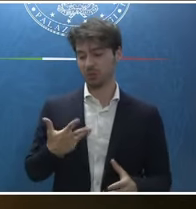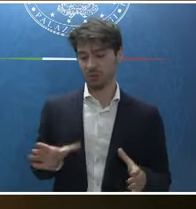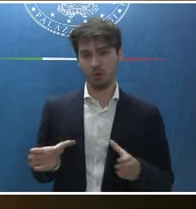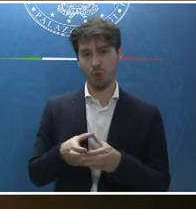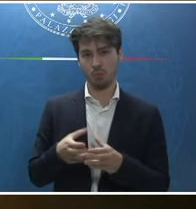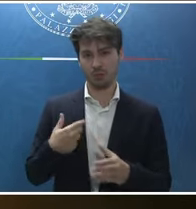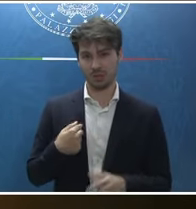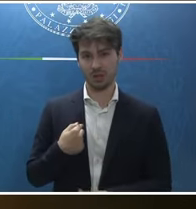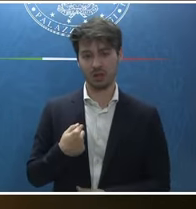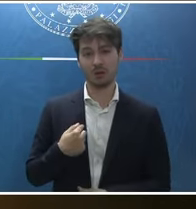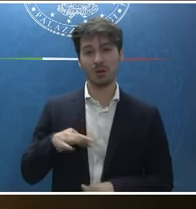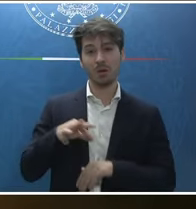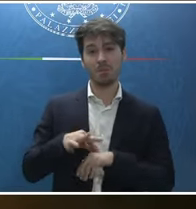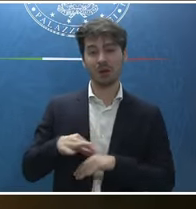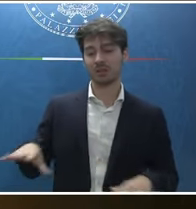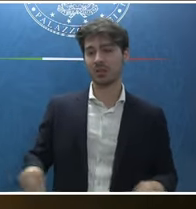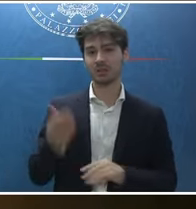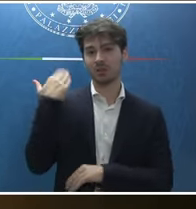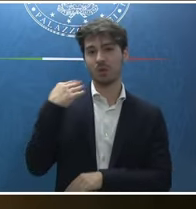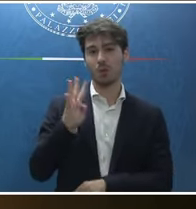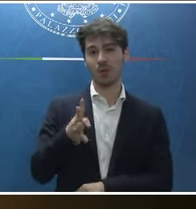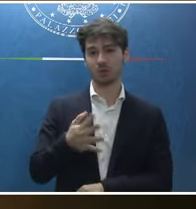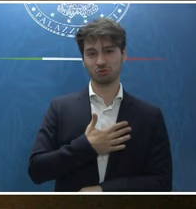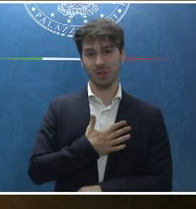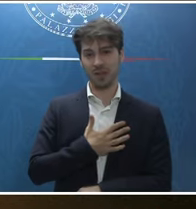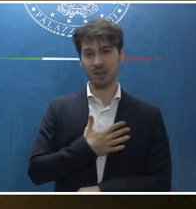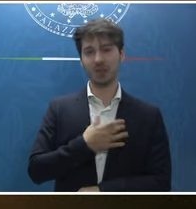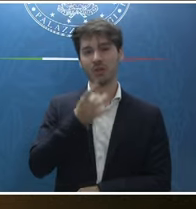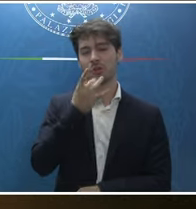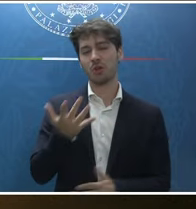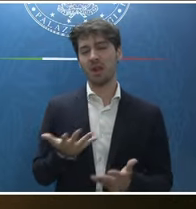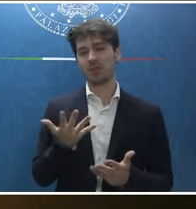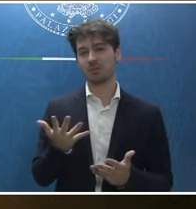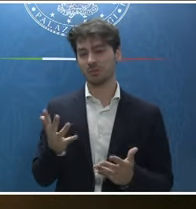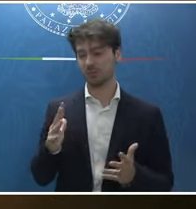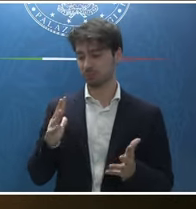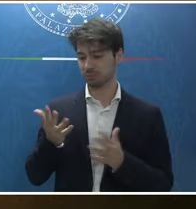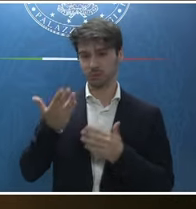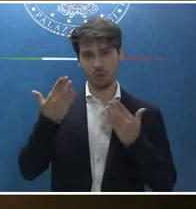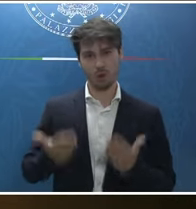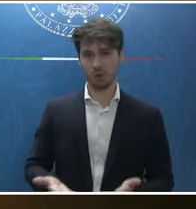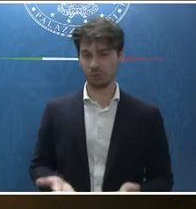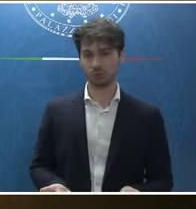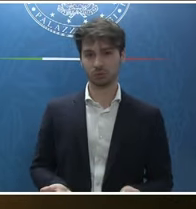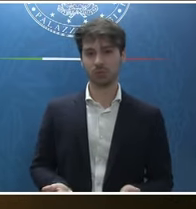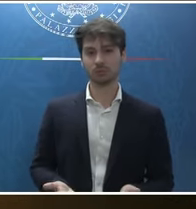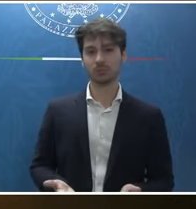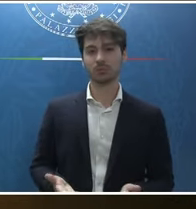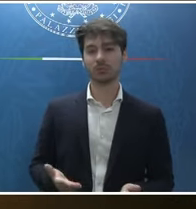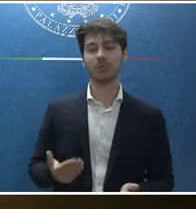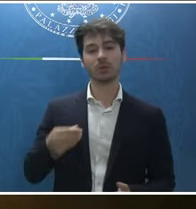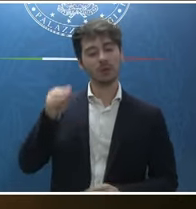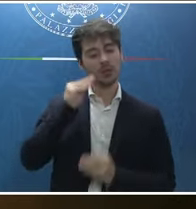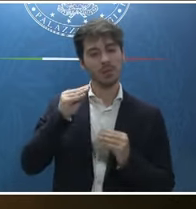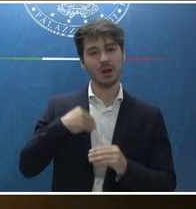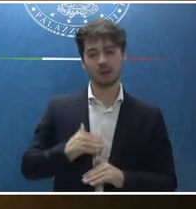mia malattia è iniziata a 14 anni con le droghe leggere per arrivare fino ad oggi. Purtroppo ho imparato a crescere